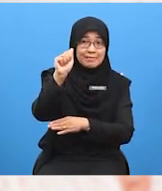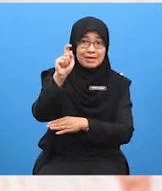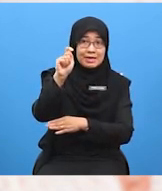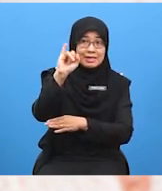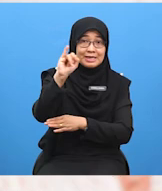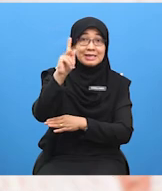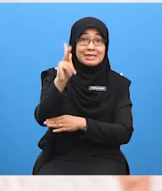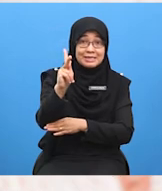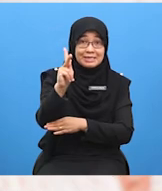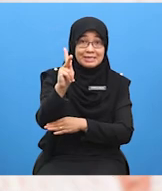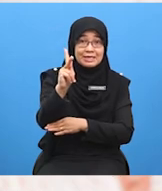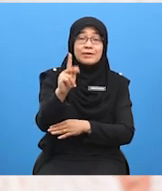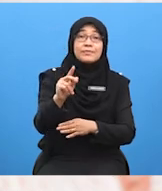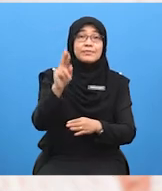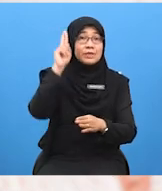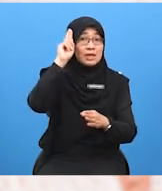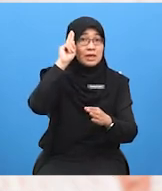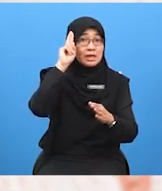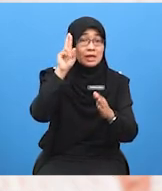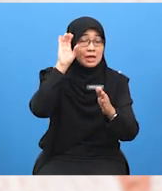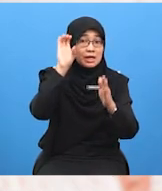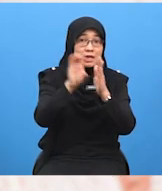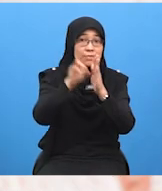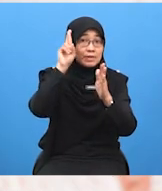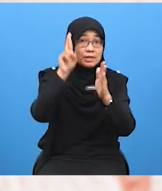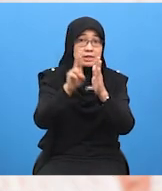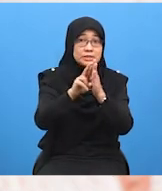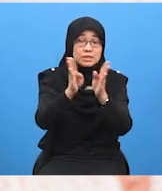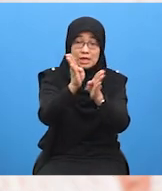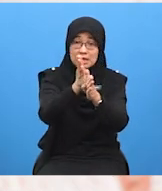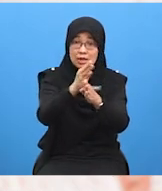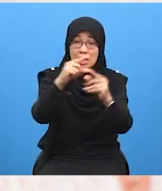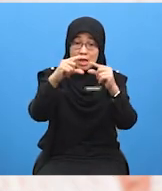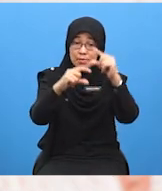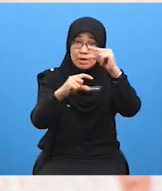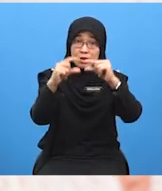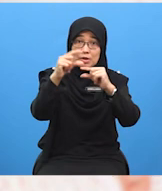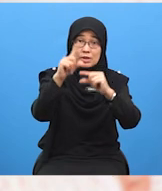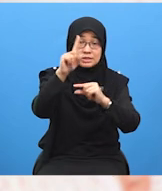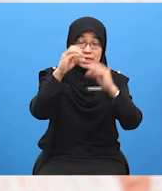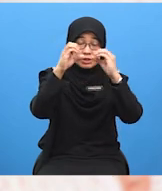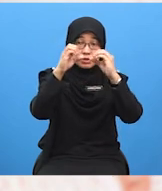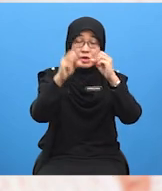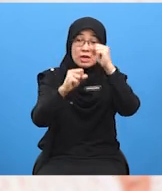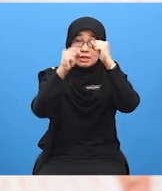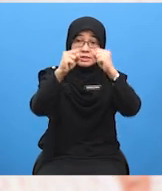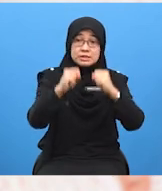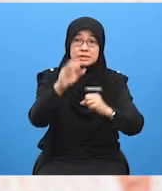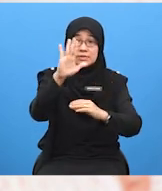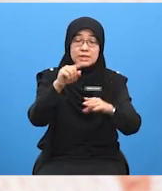Lakaran gambar rajah blok mewakili satu sistem yang dibina